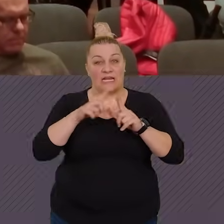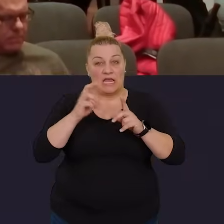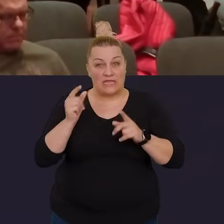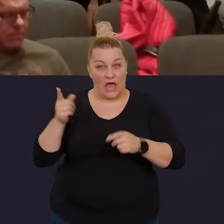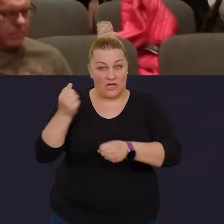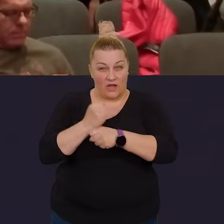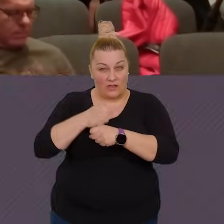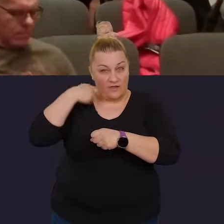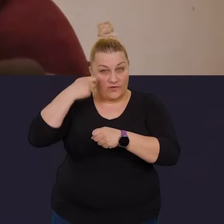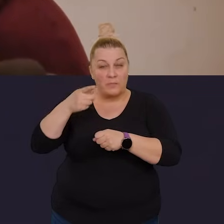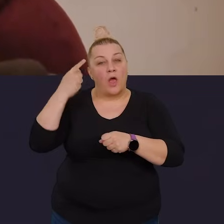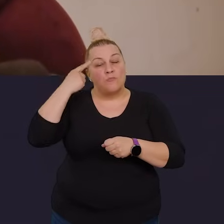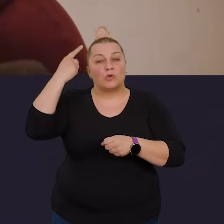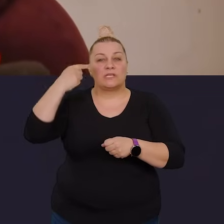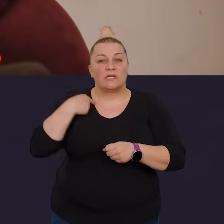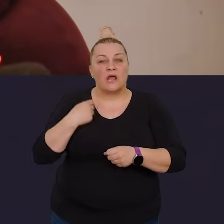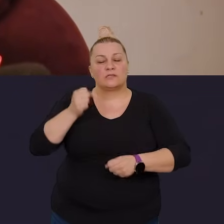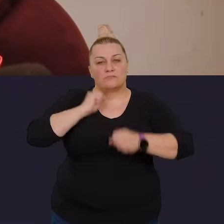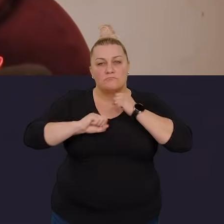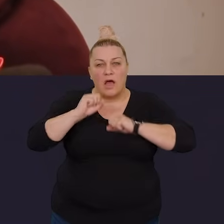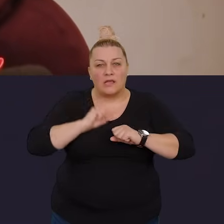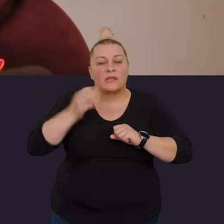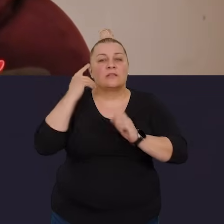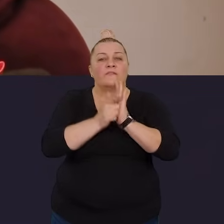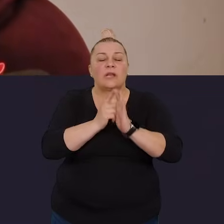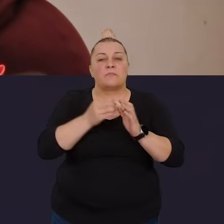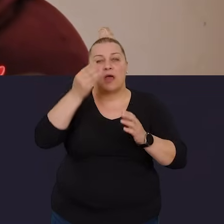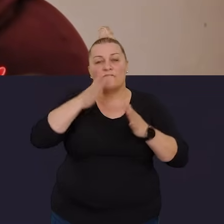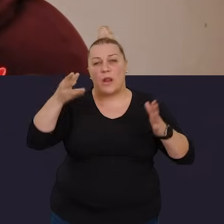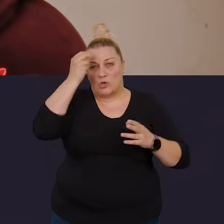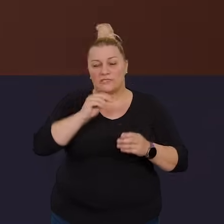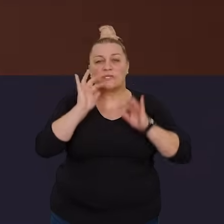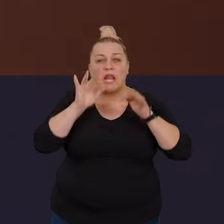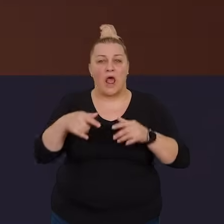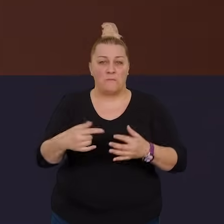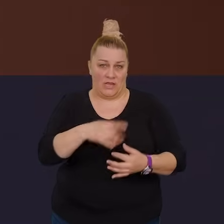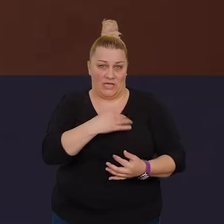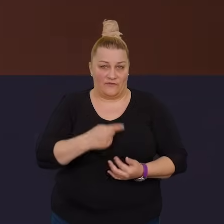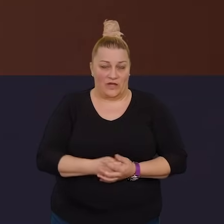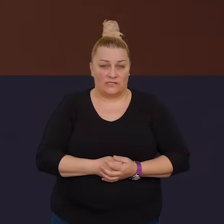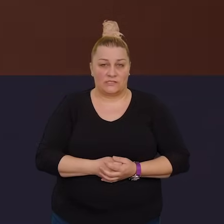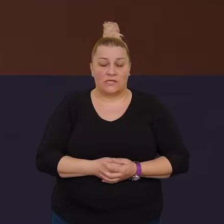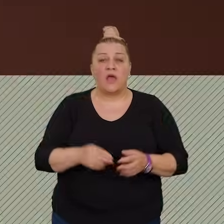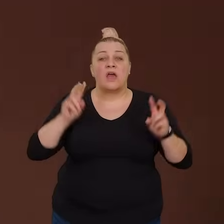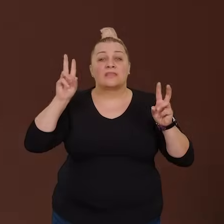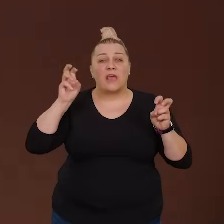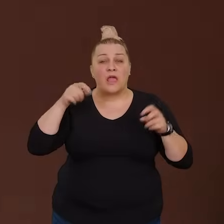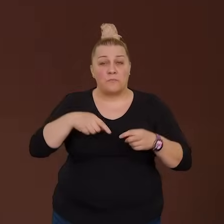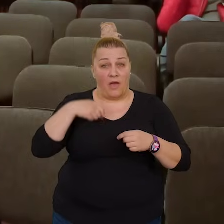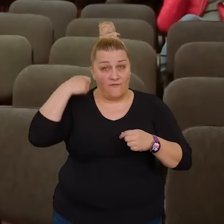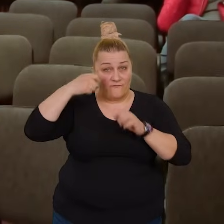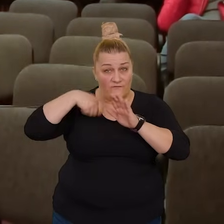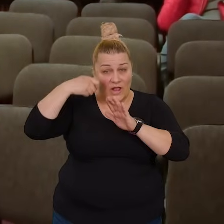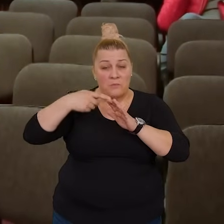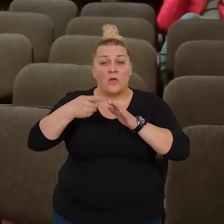Sedlarov uradak nas je još jednom podsjetio na povijest, hrabrost i patnje koju su mnogi doživjeli tijekom velikosrpske agresije na Republiku Hrvatsku. Tema